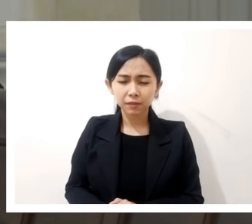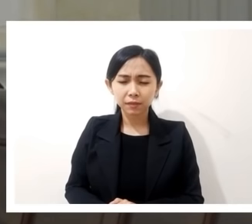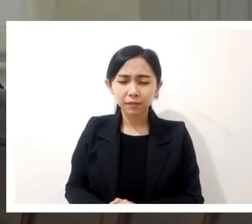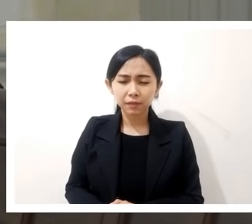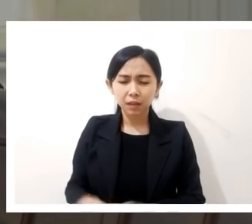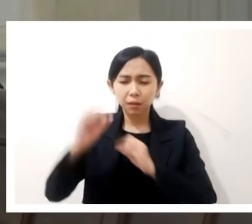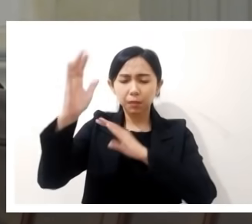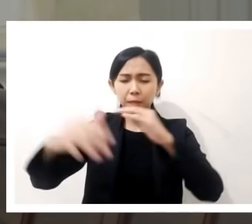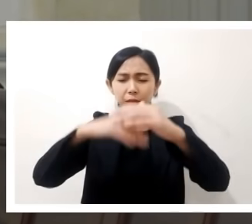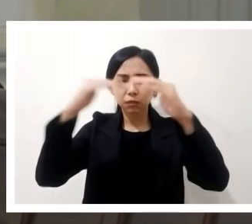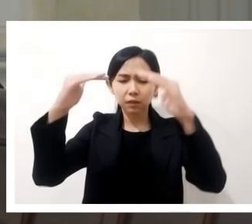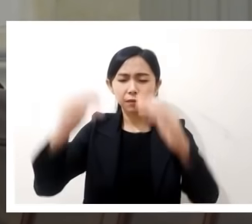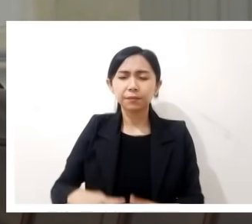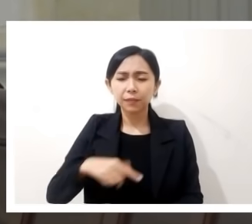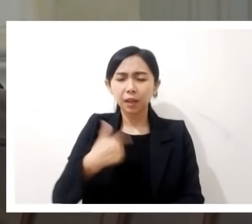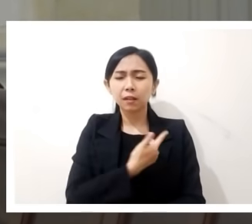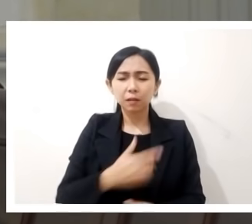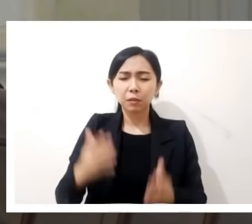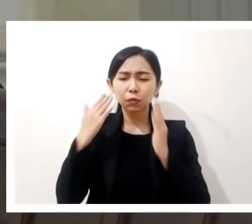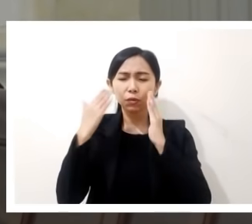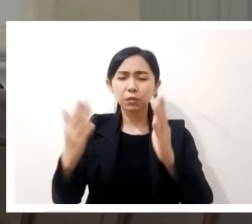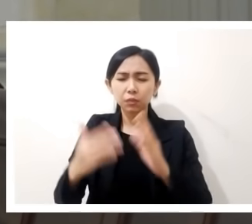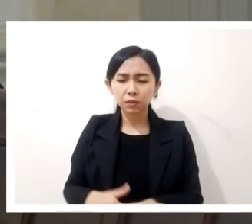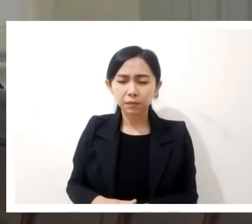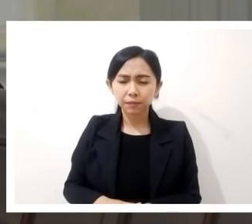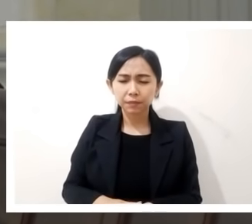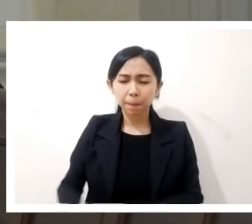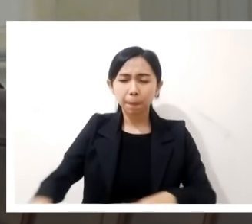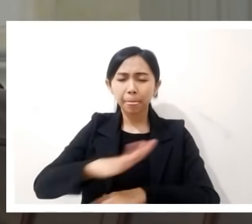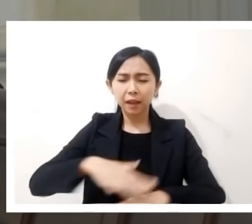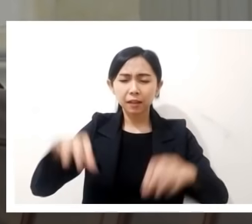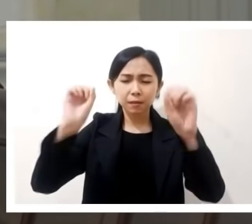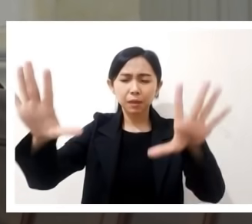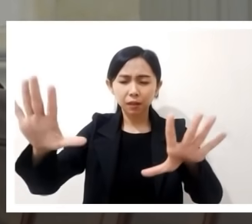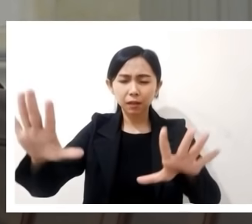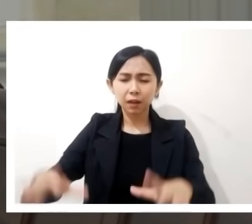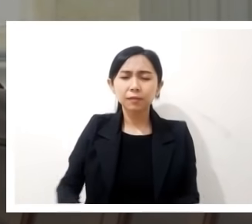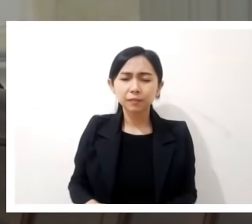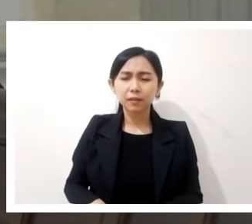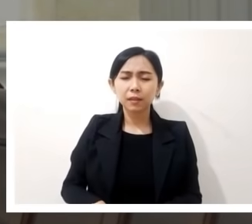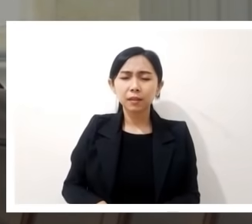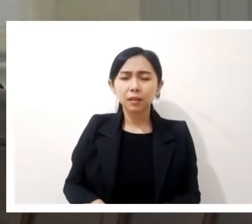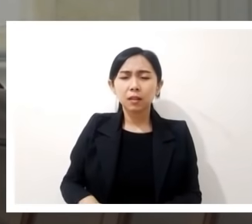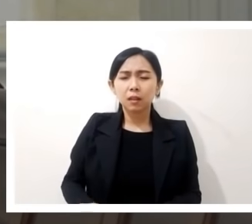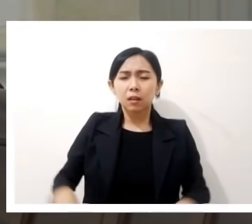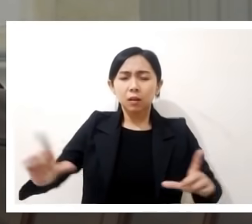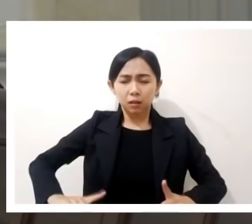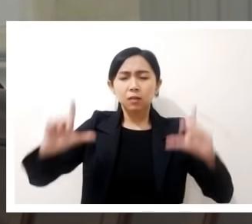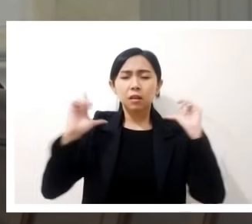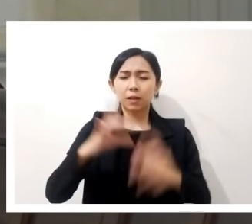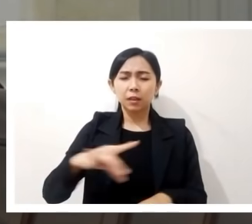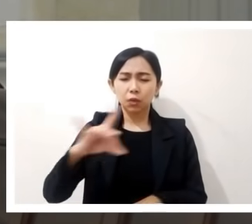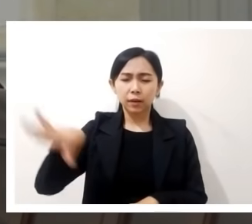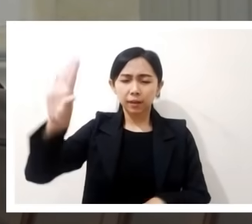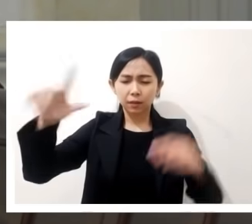Bapa di dalam surga, kami mengucap syukur atas berkat jasmani dan berkat rohani yang Engkau